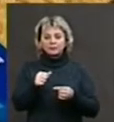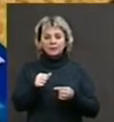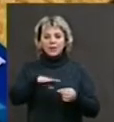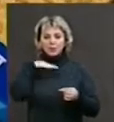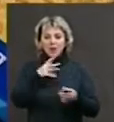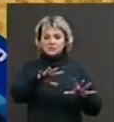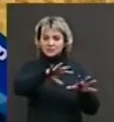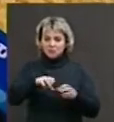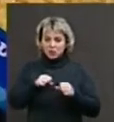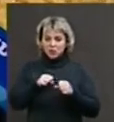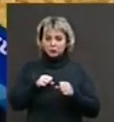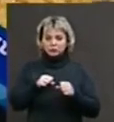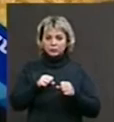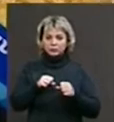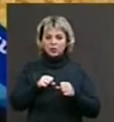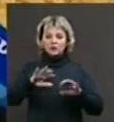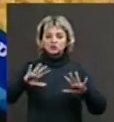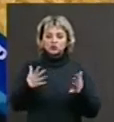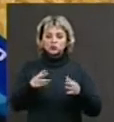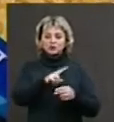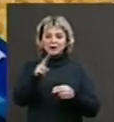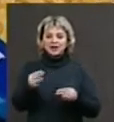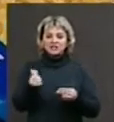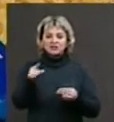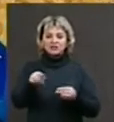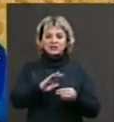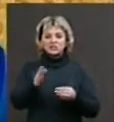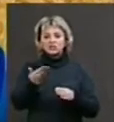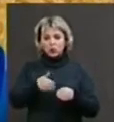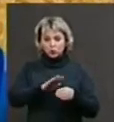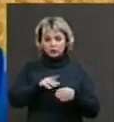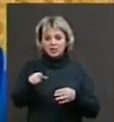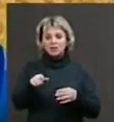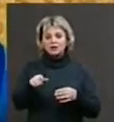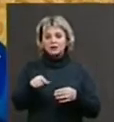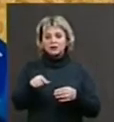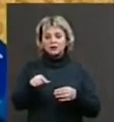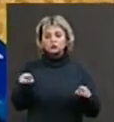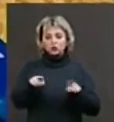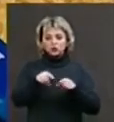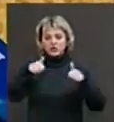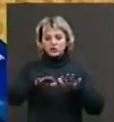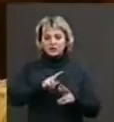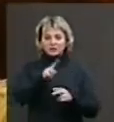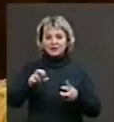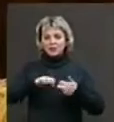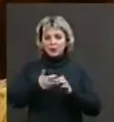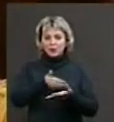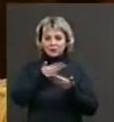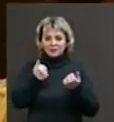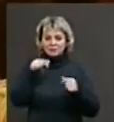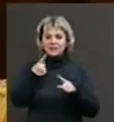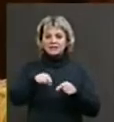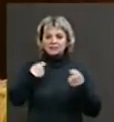Мясо забирают. В случае каких-то финансовых затруднений тоже решают. Никаких проблем